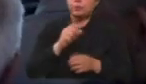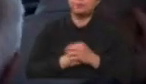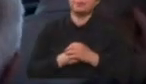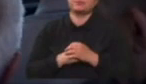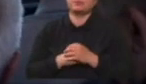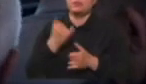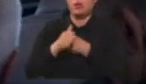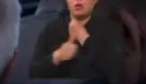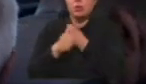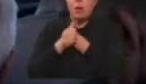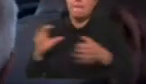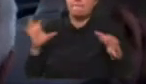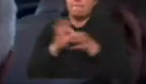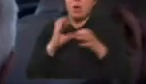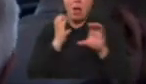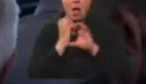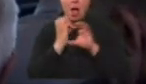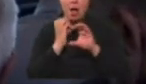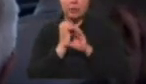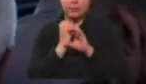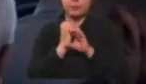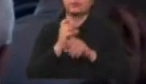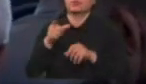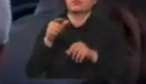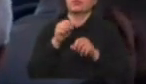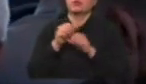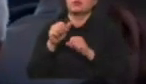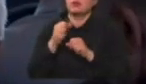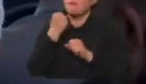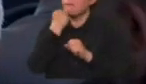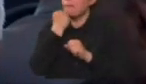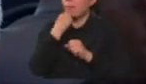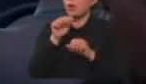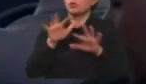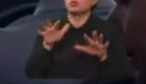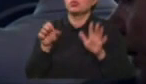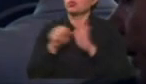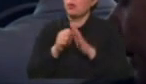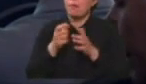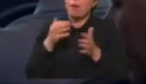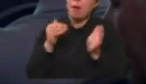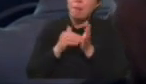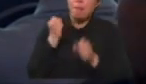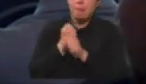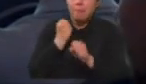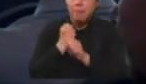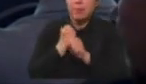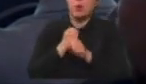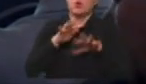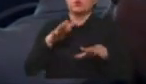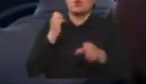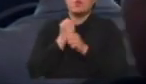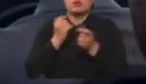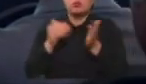Natomiast jeśli chodzi o połączenia autobusowe, tutaj jest rzeczywiście jeszcze bardzo wiele do zrobienia. Bardzo dużo pracy